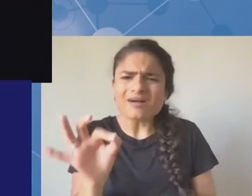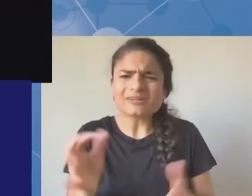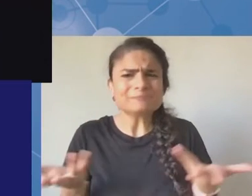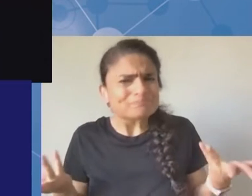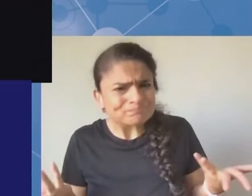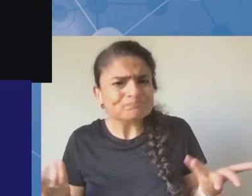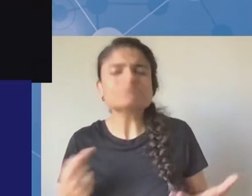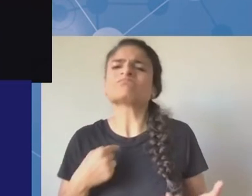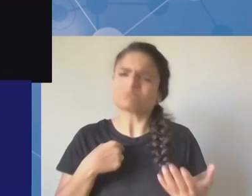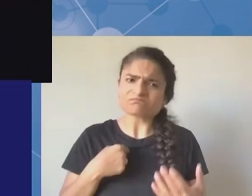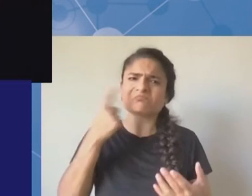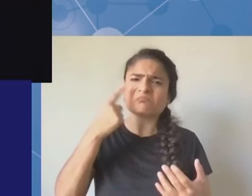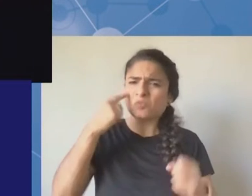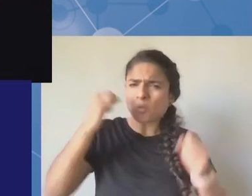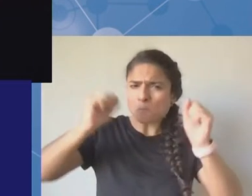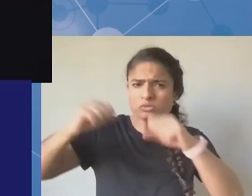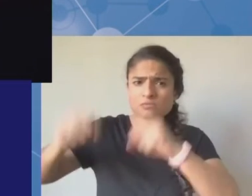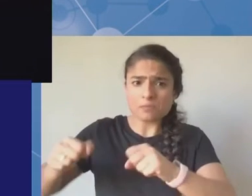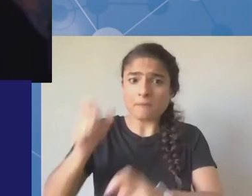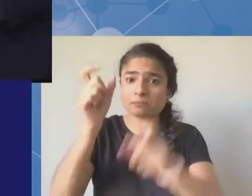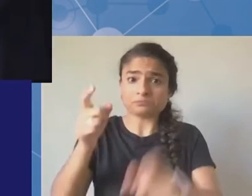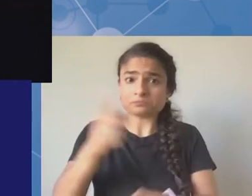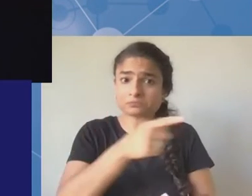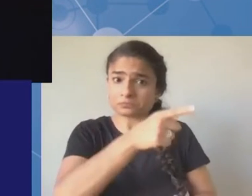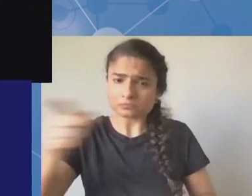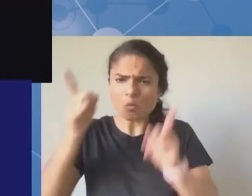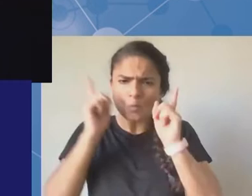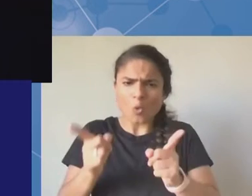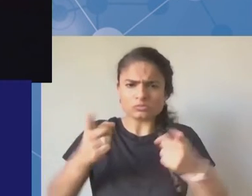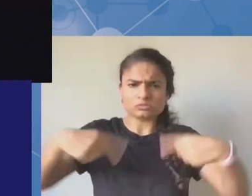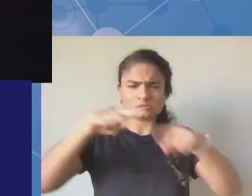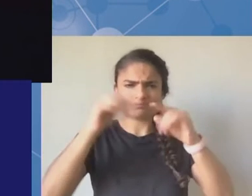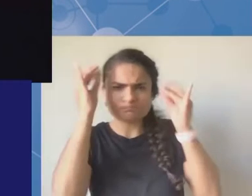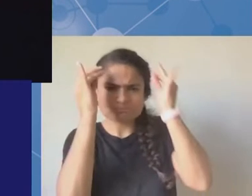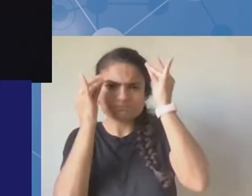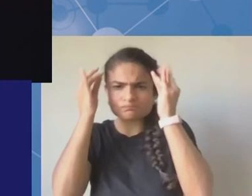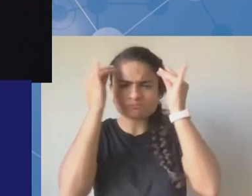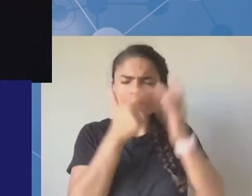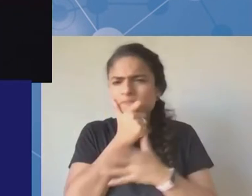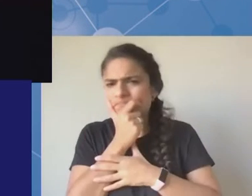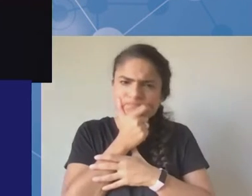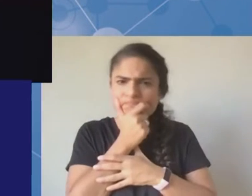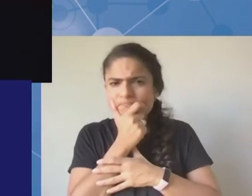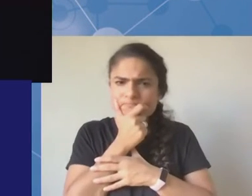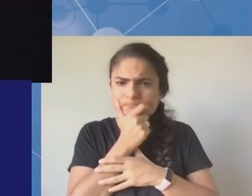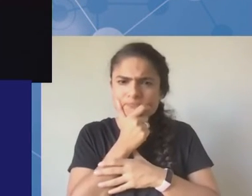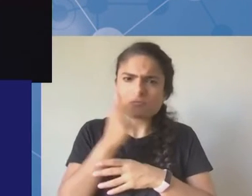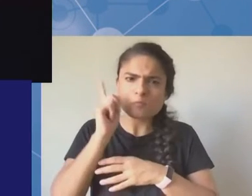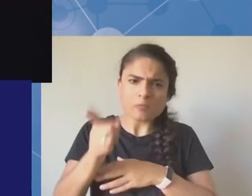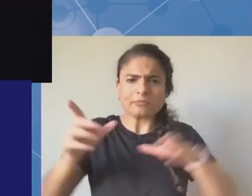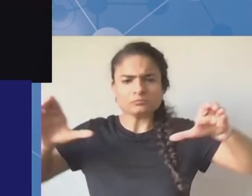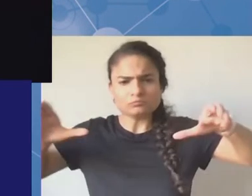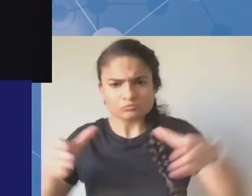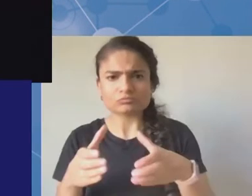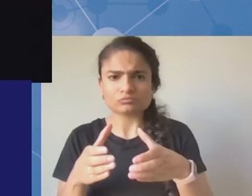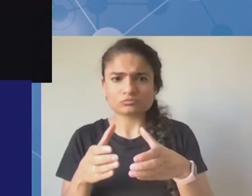в этом саммите. Так что, если это возможно, то на будущий выпуск мы должны, для будущего